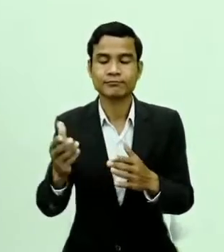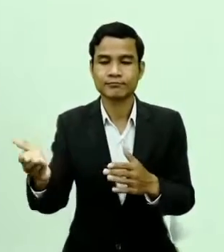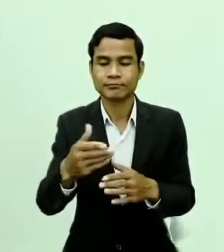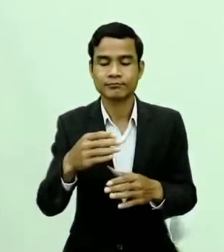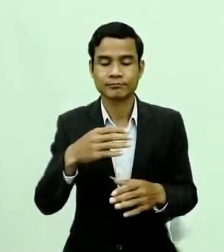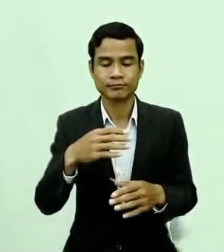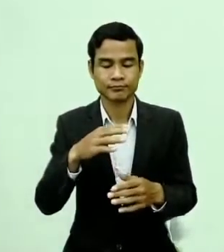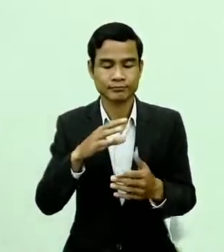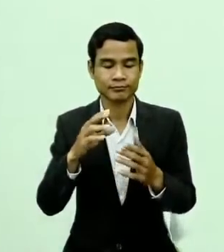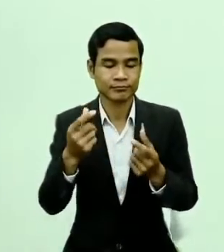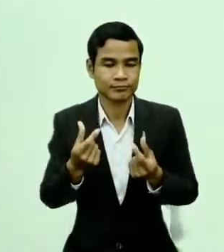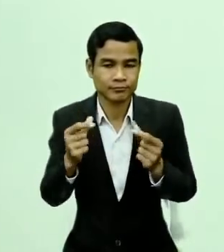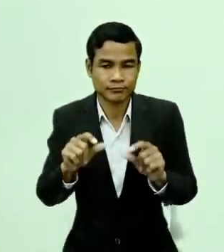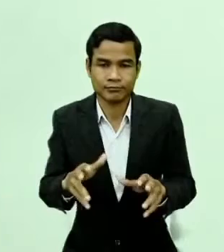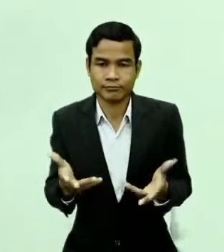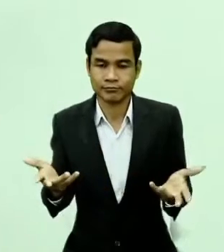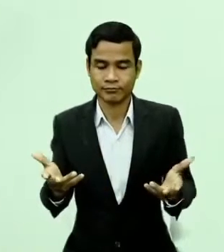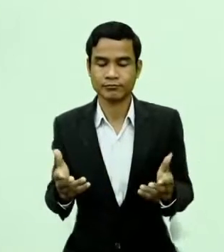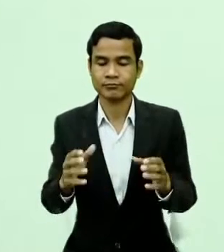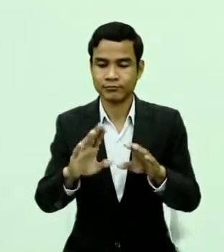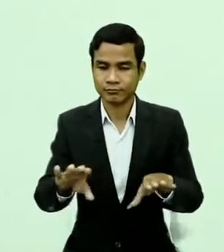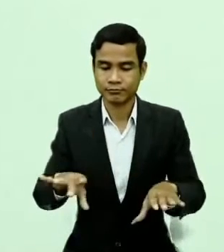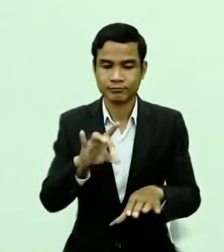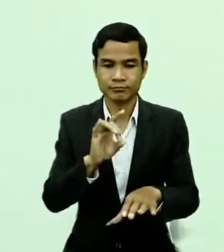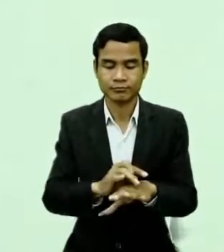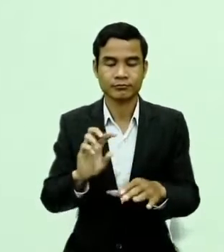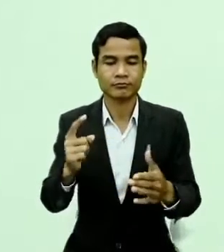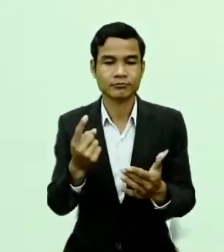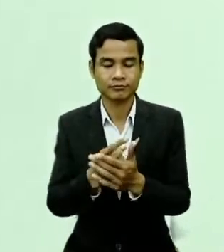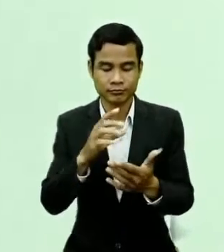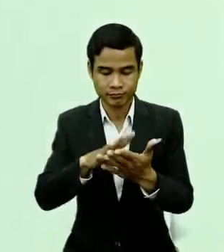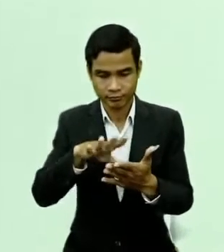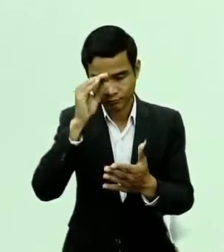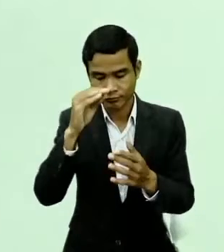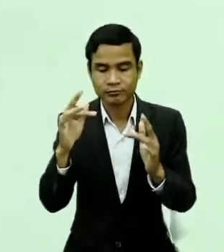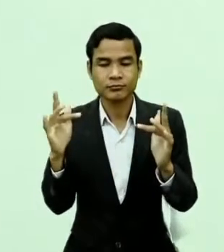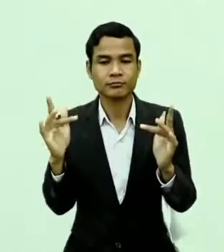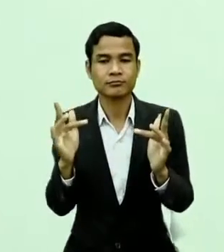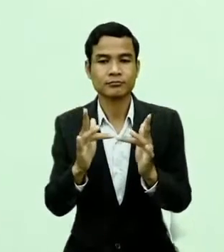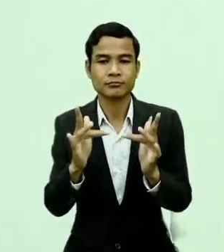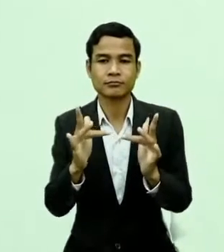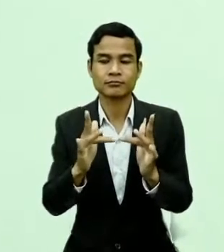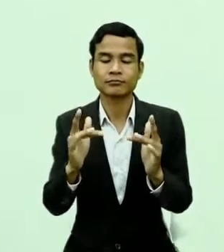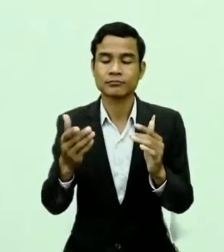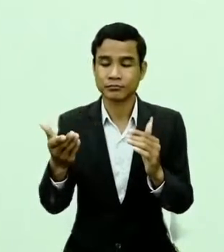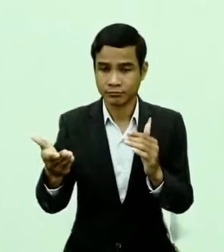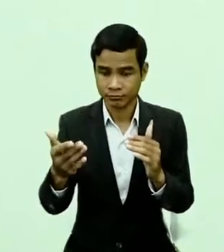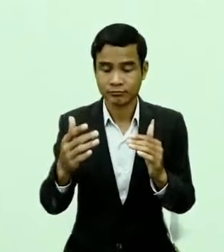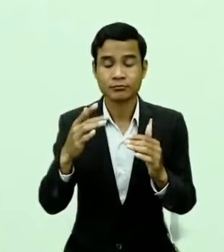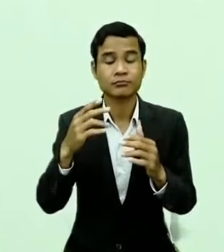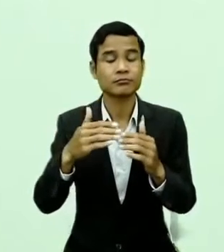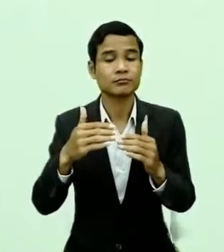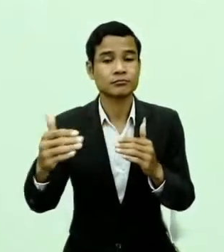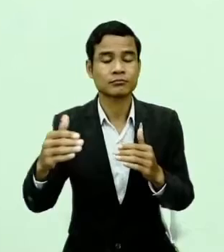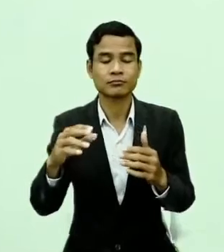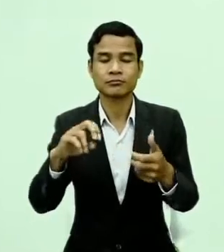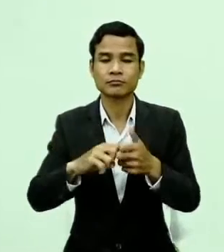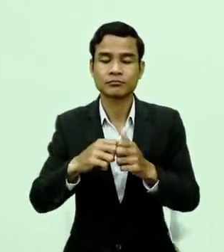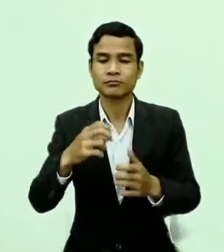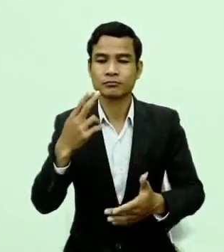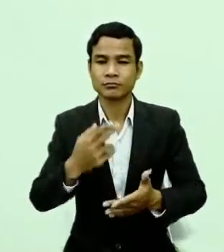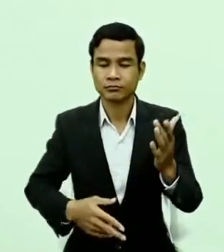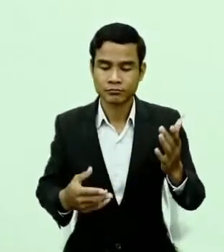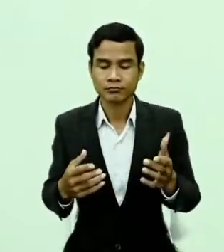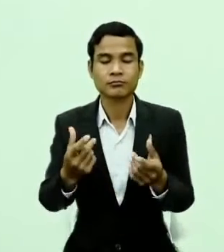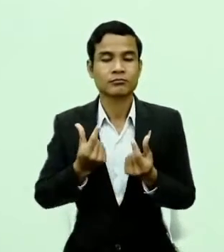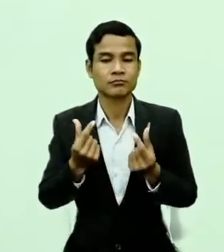sải đòi rộp biệp nà, chẳng khlong ca cho rùm sắc xa pi chầm ngài chụp nãy lúc ta con chụp nước bảy hà với khla, hái con đọt